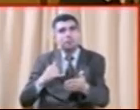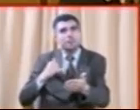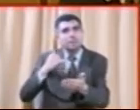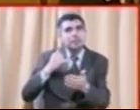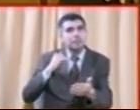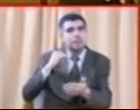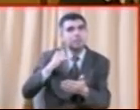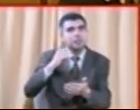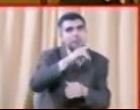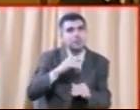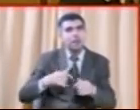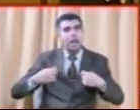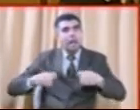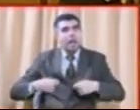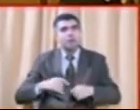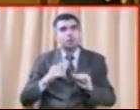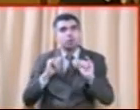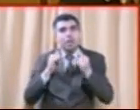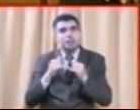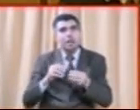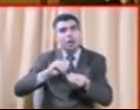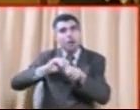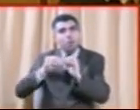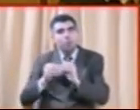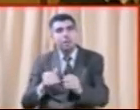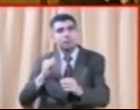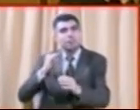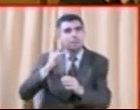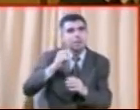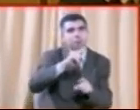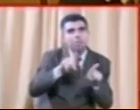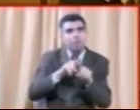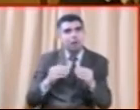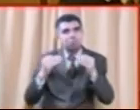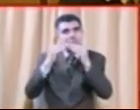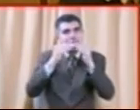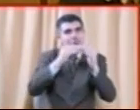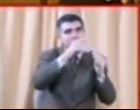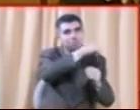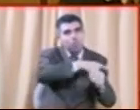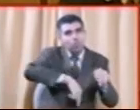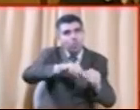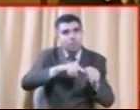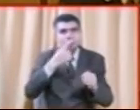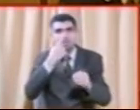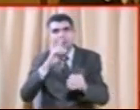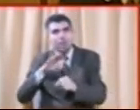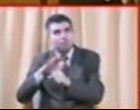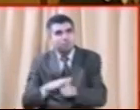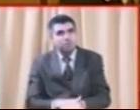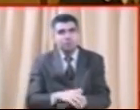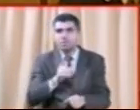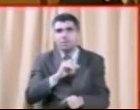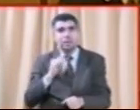داخل النظام الجزائري، واللي هكذا في كل مرة كدفع جهات إلى هكذا يعني بؤس. وفي نفس الوقت ينبغي أن نسعى